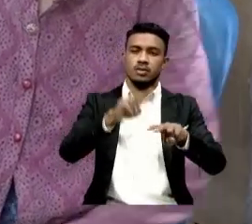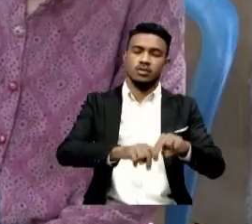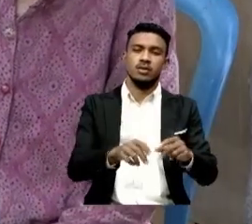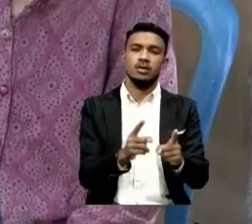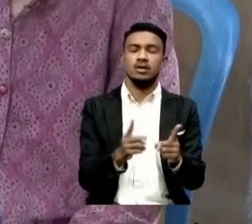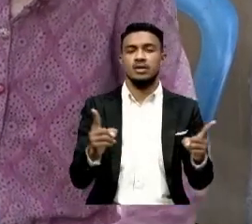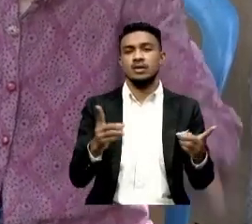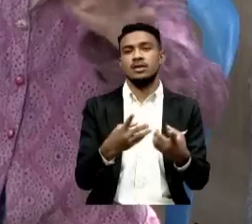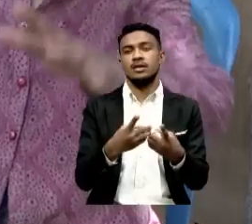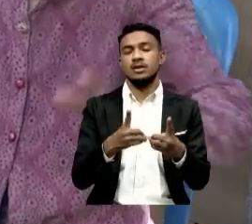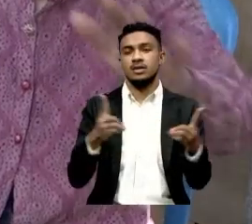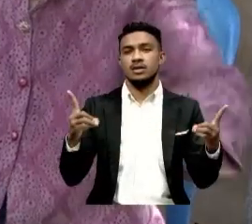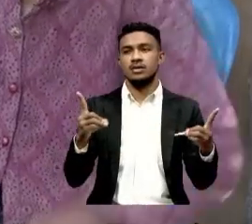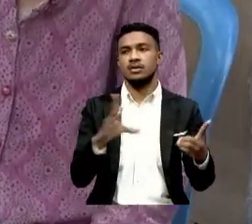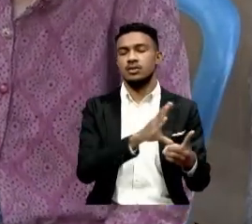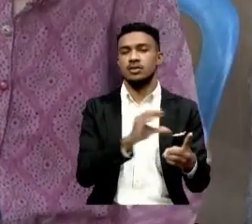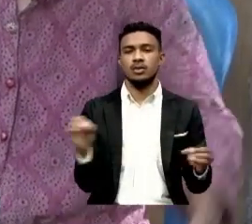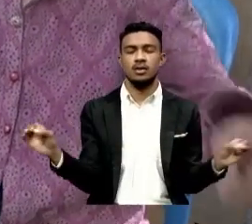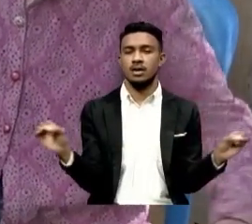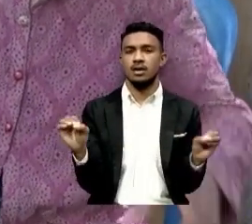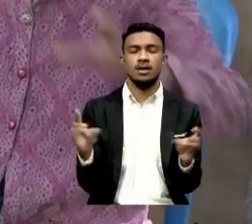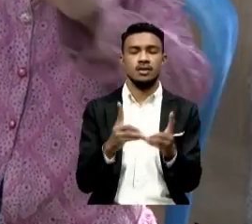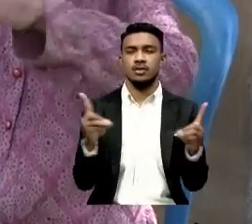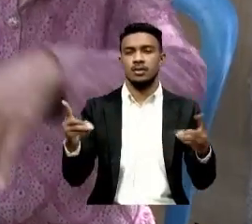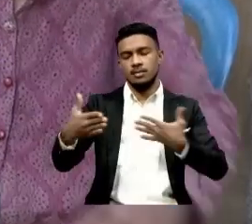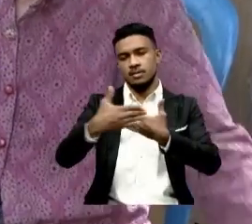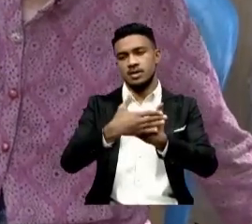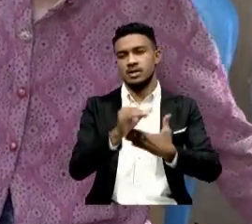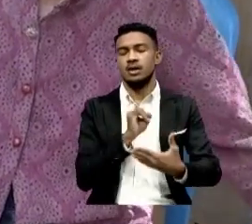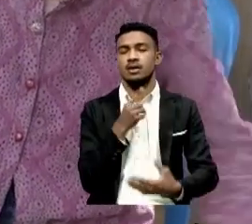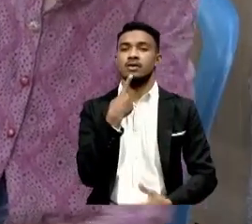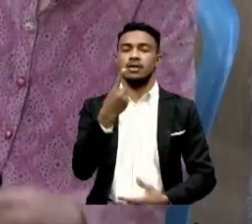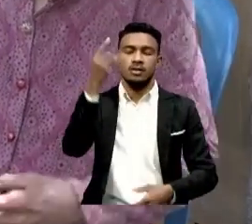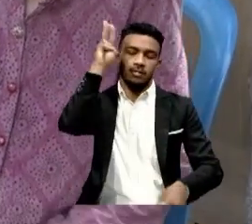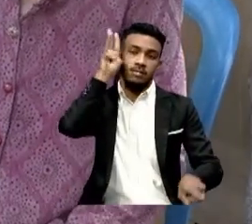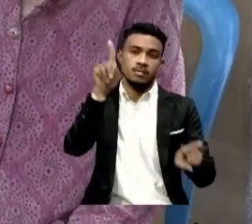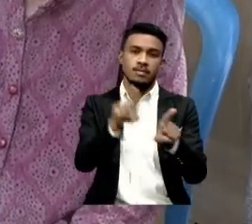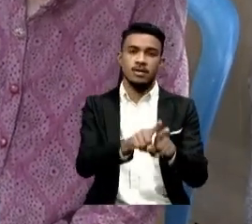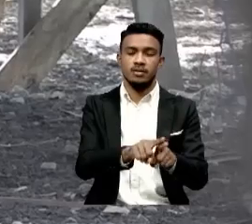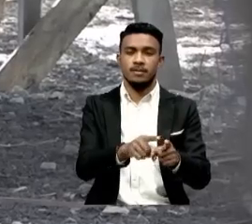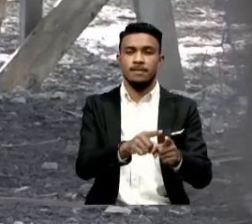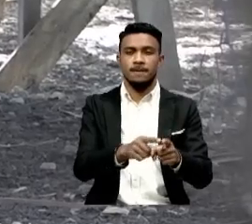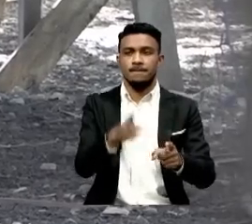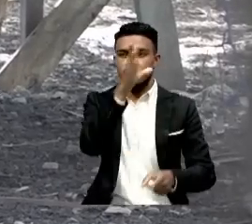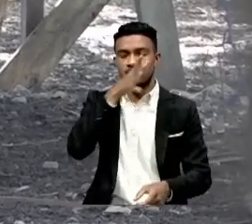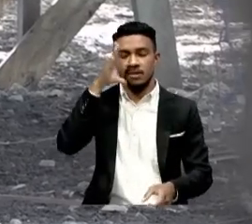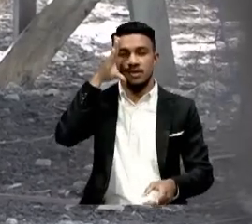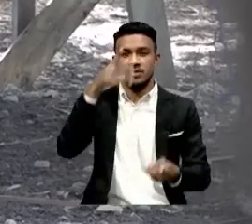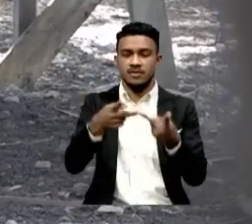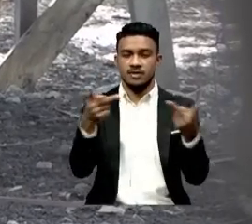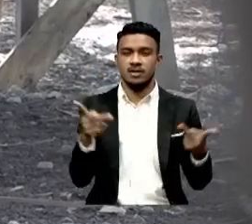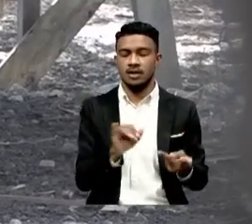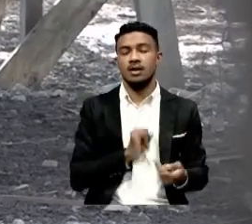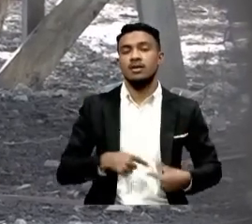hene. No dok la dok ida, besi kau ne mau nea, tos Fatih ne. Tambah upohan